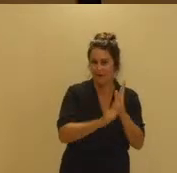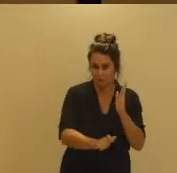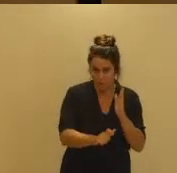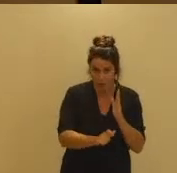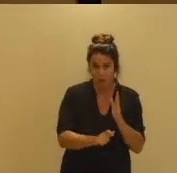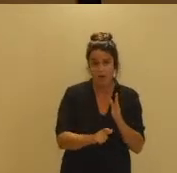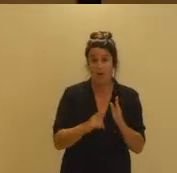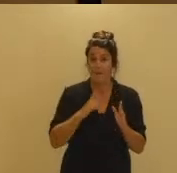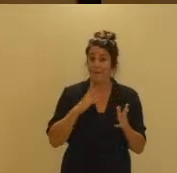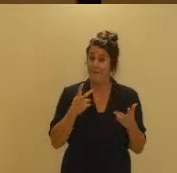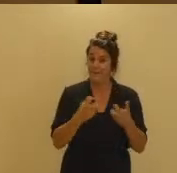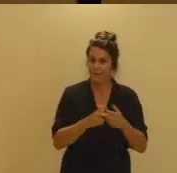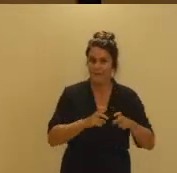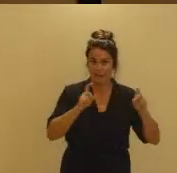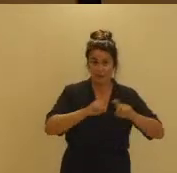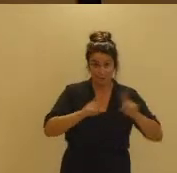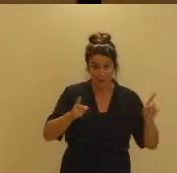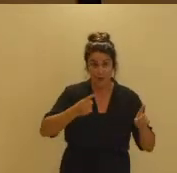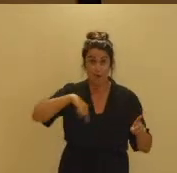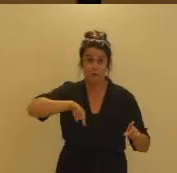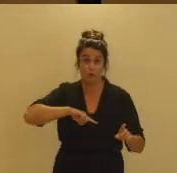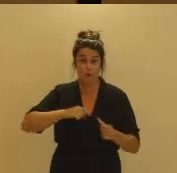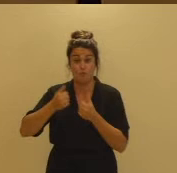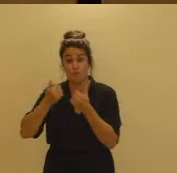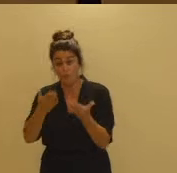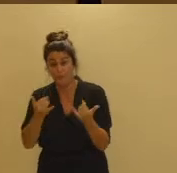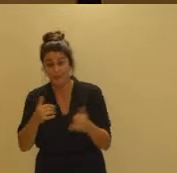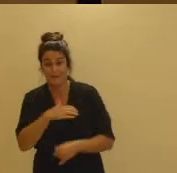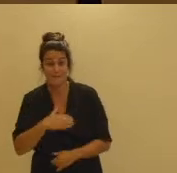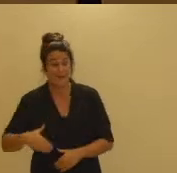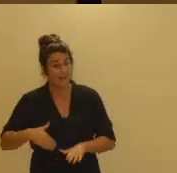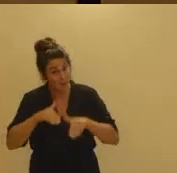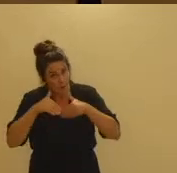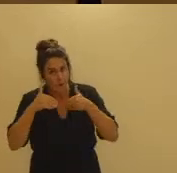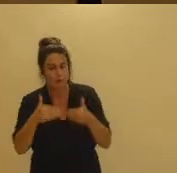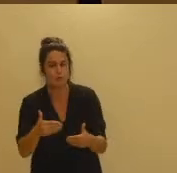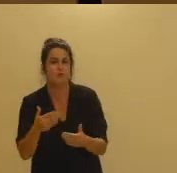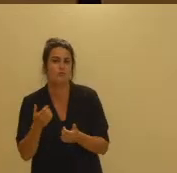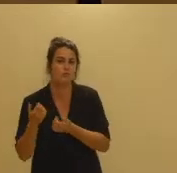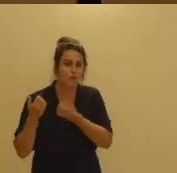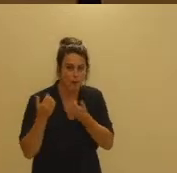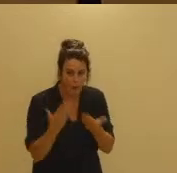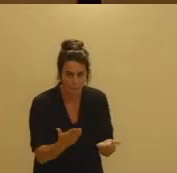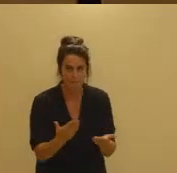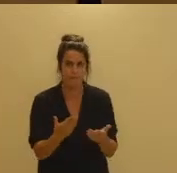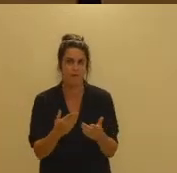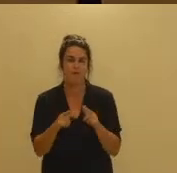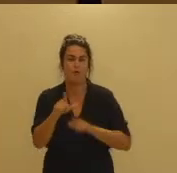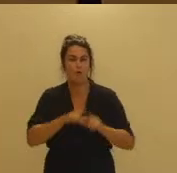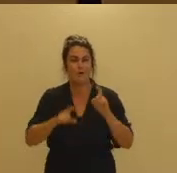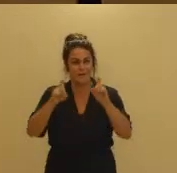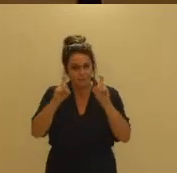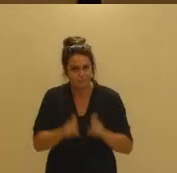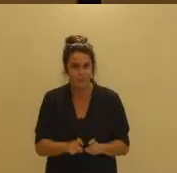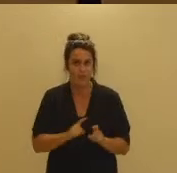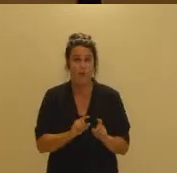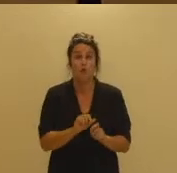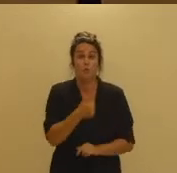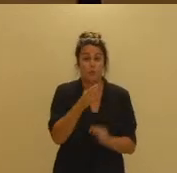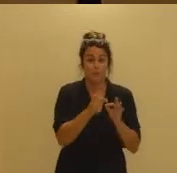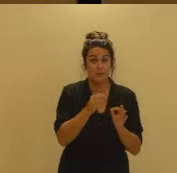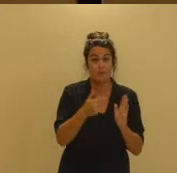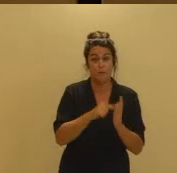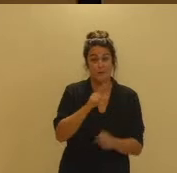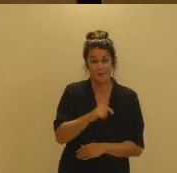l'AGRI demande que le montant du loyer soit maintenu à 0,21 euros par repas pour la période du 1er septembre 2021